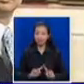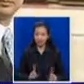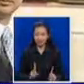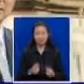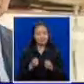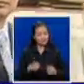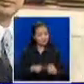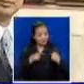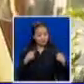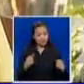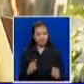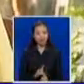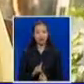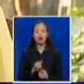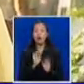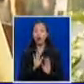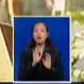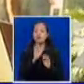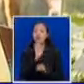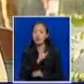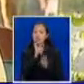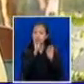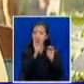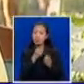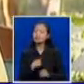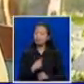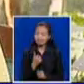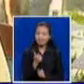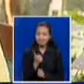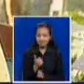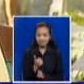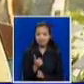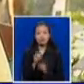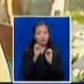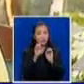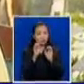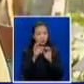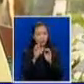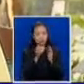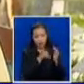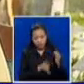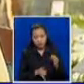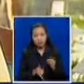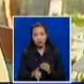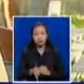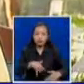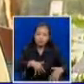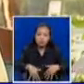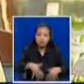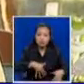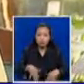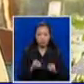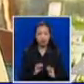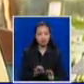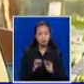กำลังใจของคุณครูค่ะเพราะว่าคุณครูอ่าต้องเดินทางมาปฏิบัติหน้าที่นะคะในพื้นที่ที่อ่า